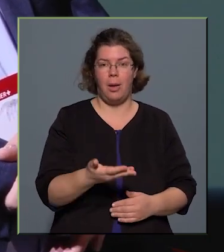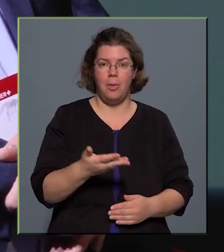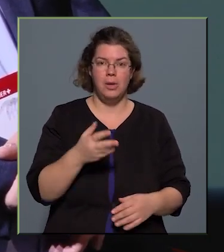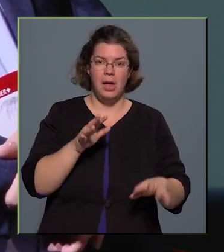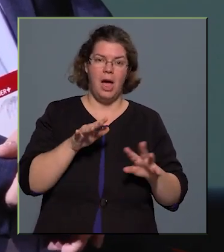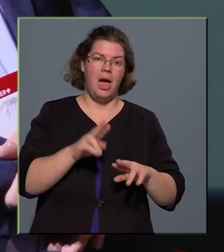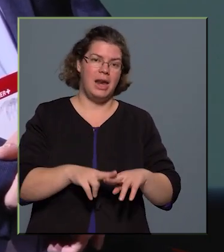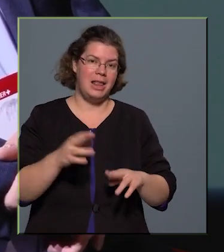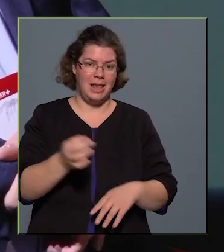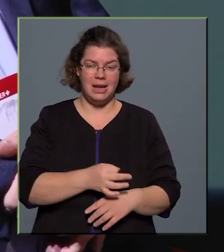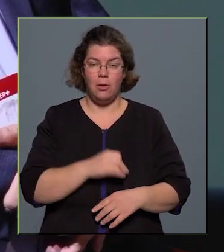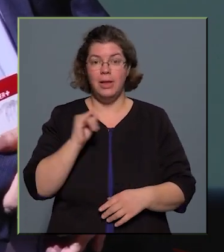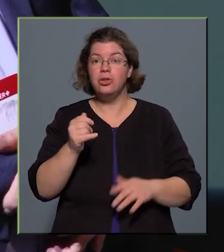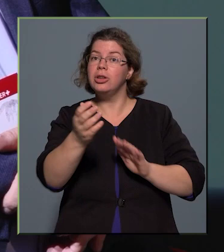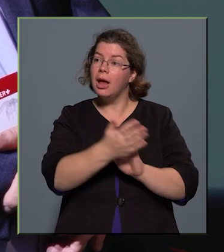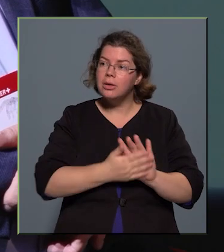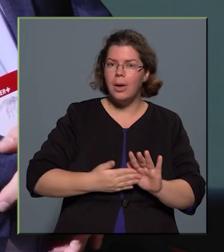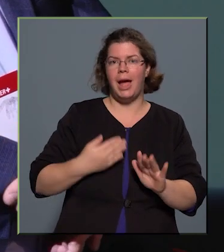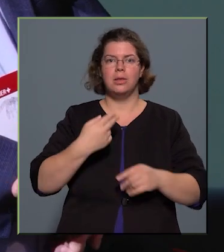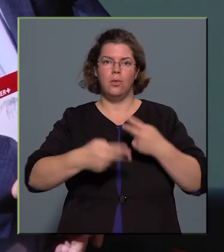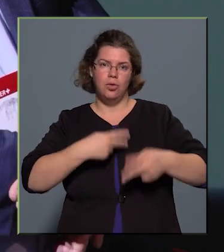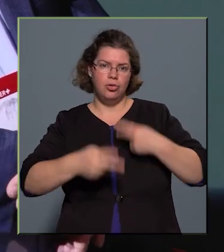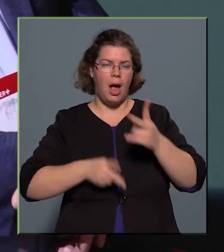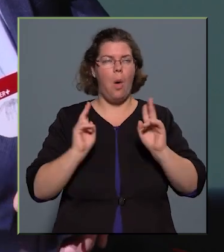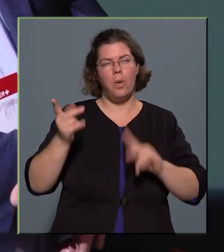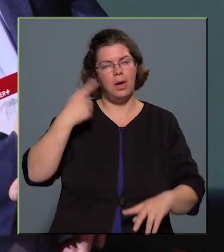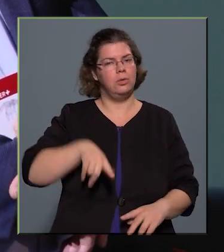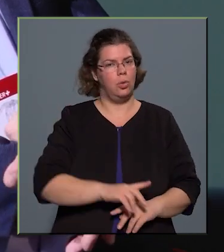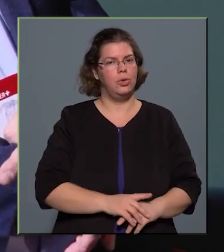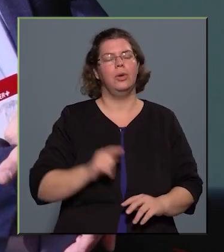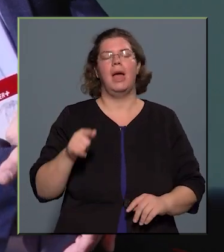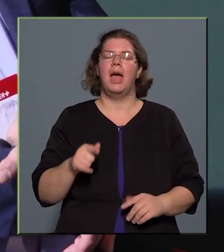rendszertől, és innentől kezdtük el azt vizsgálni, hogy hogyan is tudjuk ezt